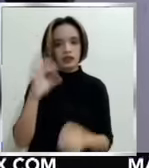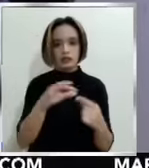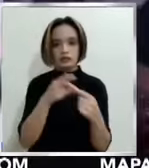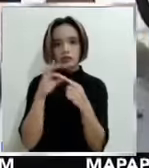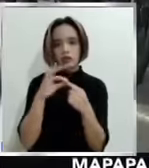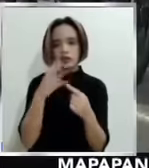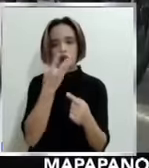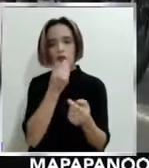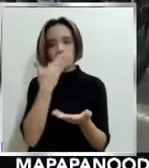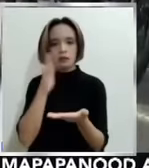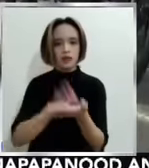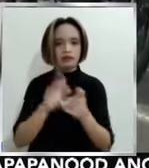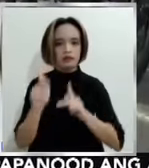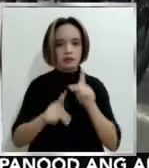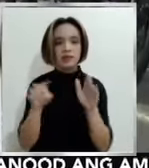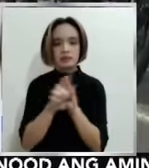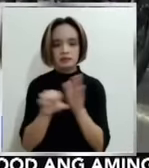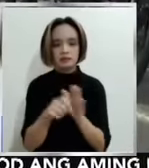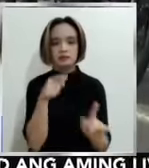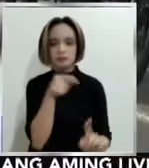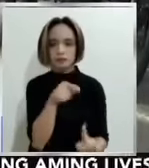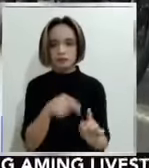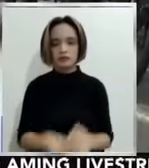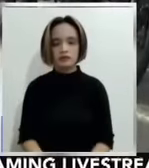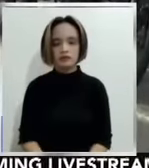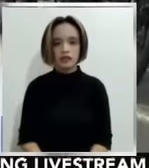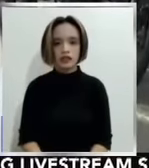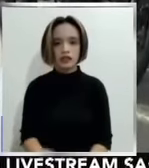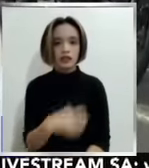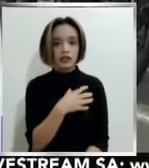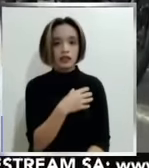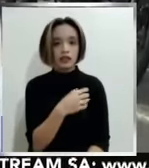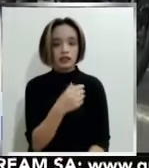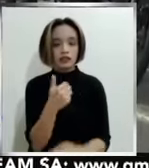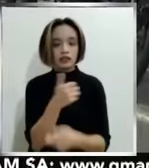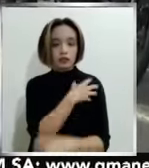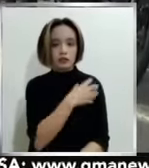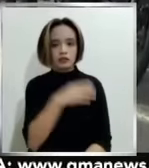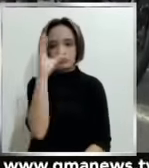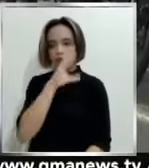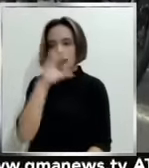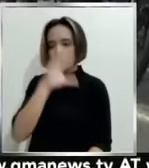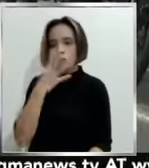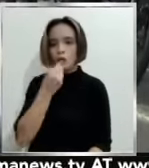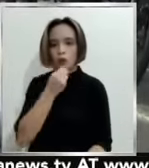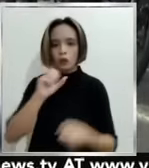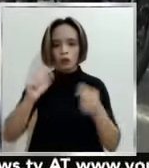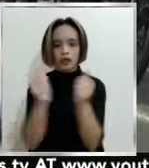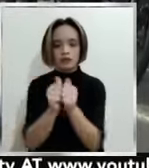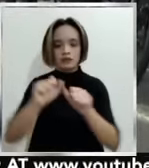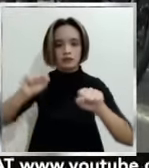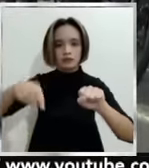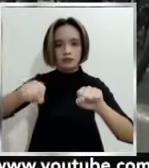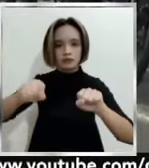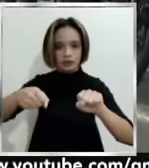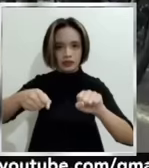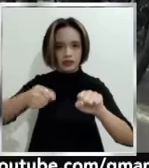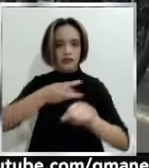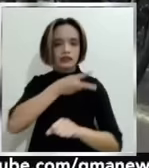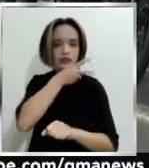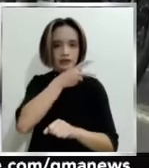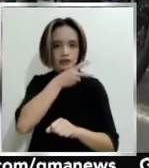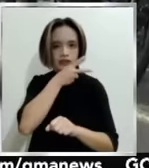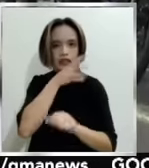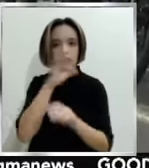ng mga yan. Tinutugis na ng mga otoridad ang rider ng motorsiklo na kasama ng suspect na naaresto. Para sa